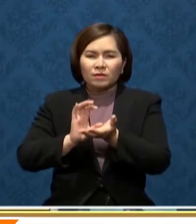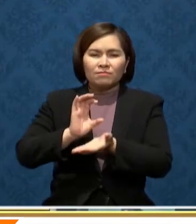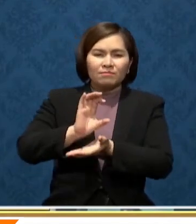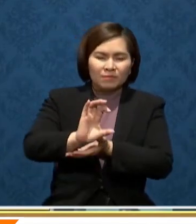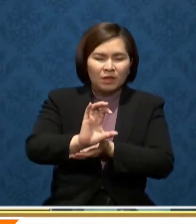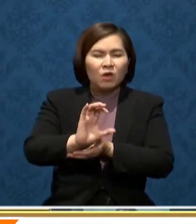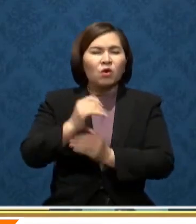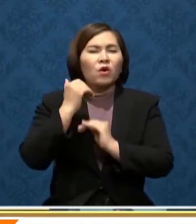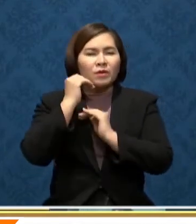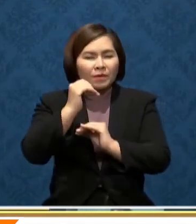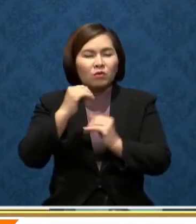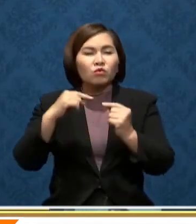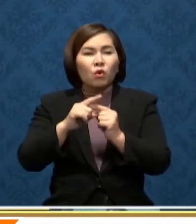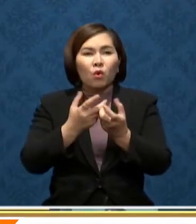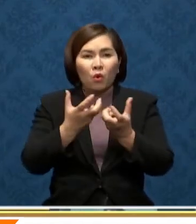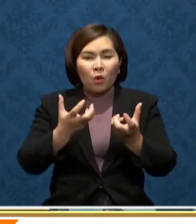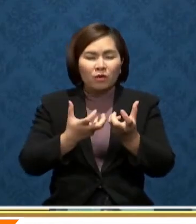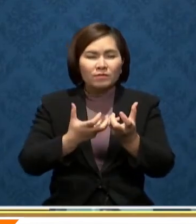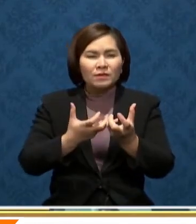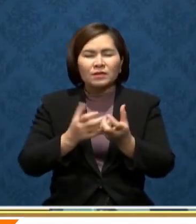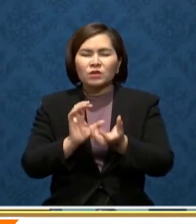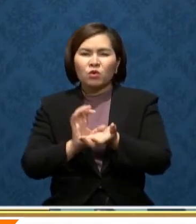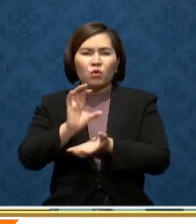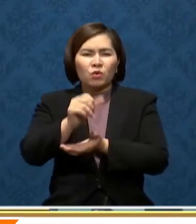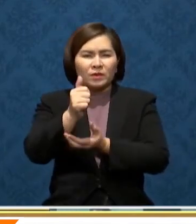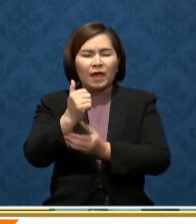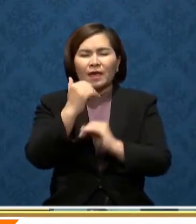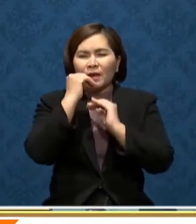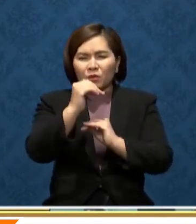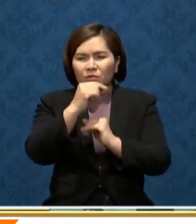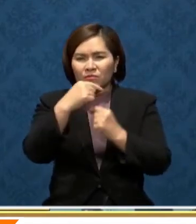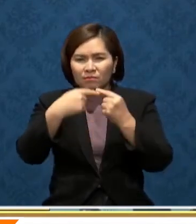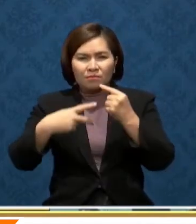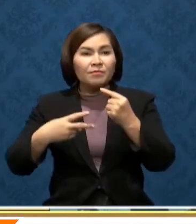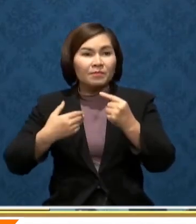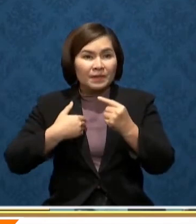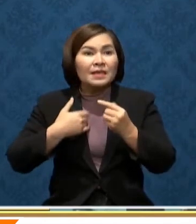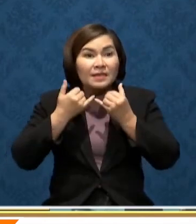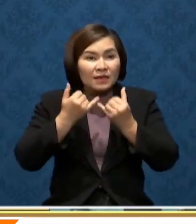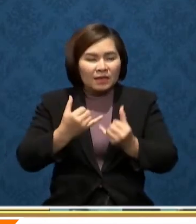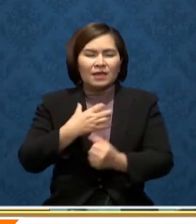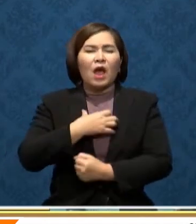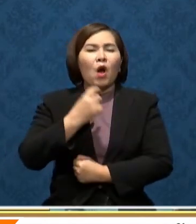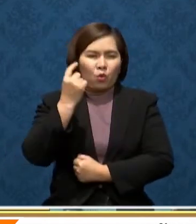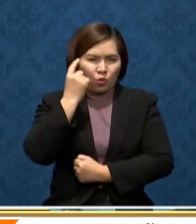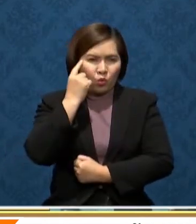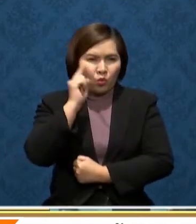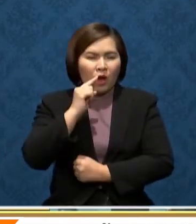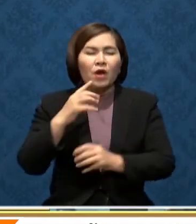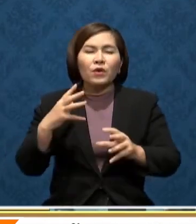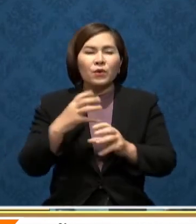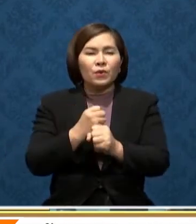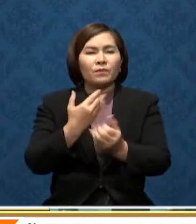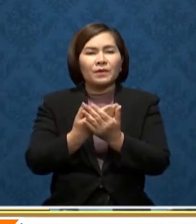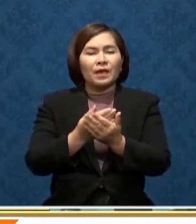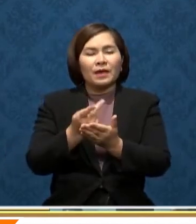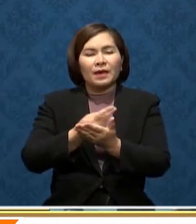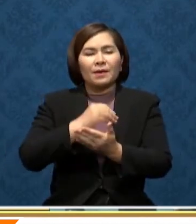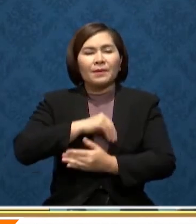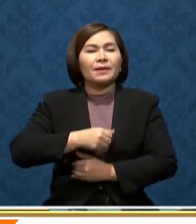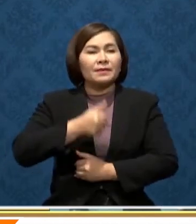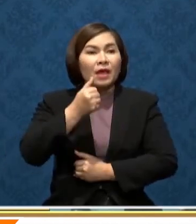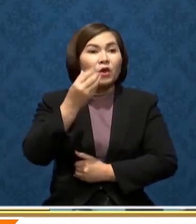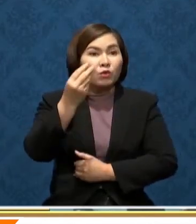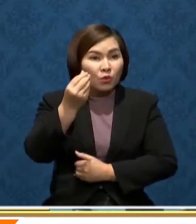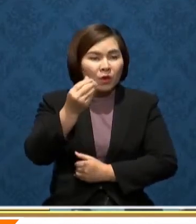ทุนประเภทสินทรัพย์ที่ลงทุนได้ก็จำกัดแต่อย่างไรก็ตามอยากทราบว่าอัตราผลตอบแทนของกองทุนเป็นอย่างไรเมื่อ